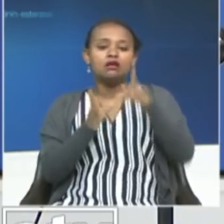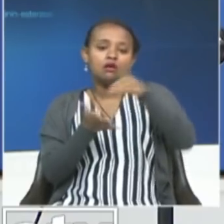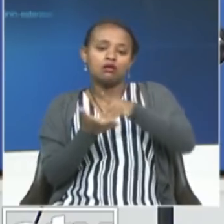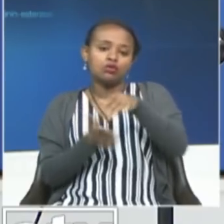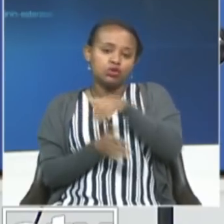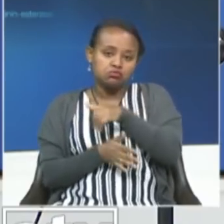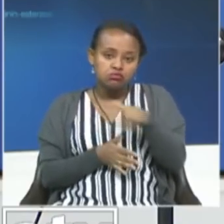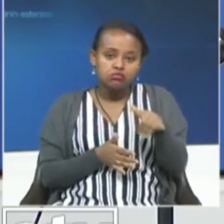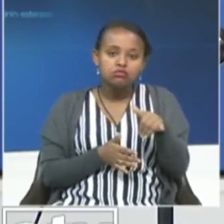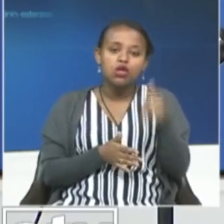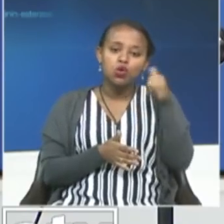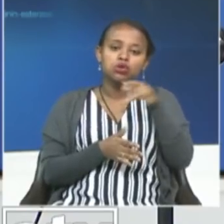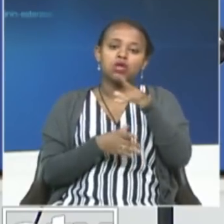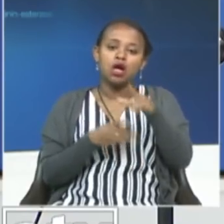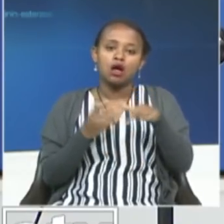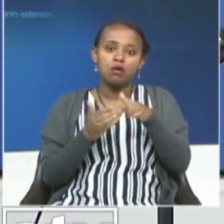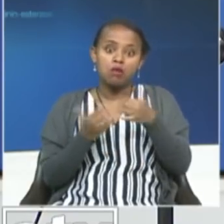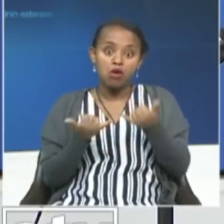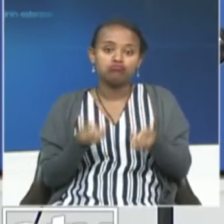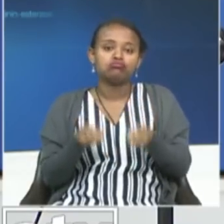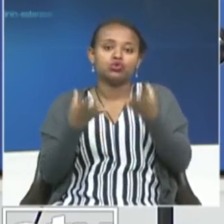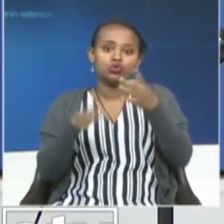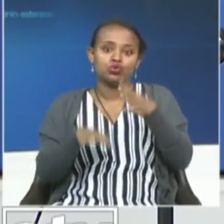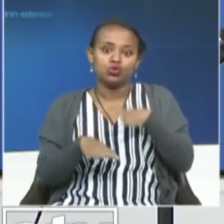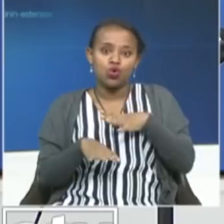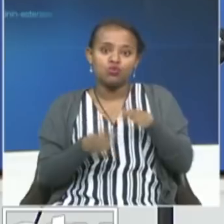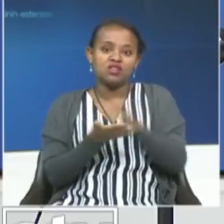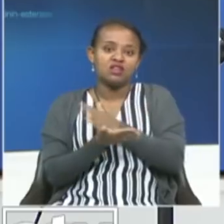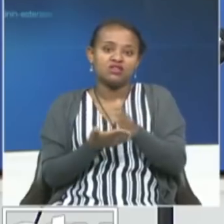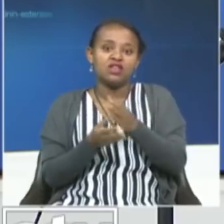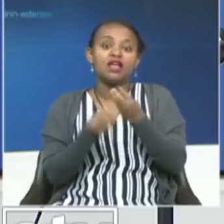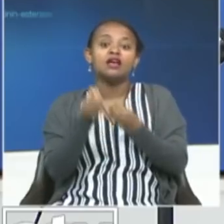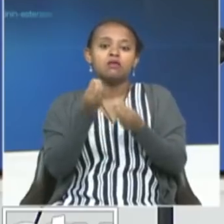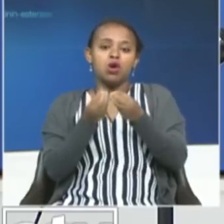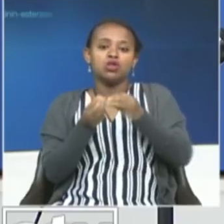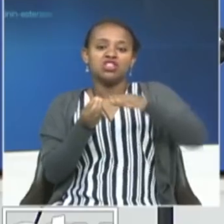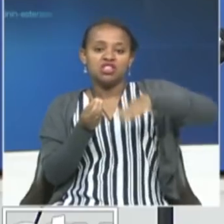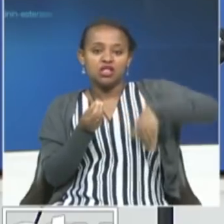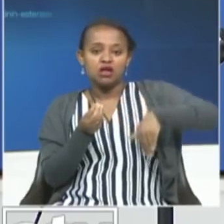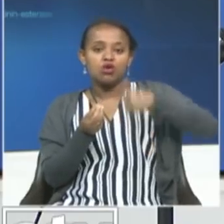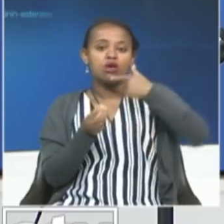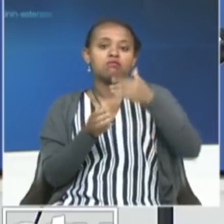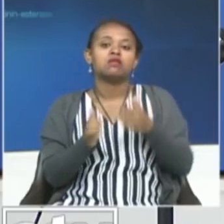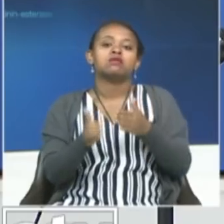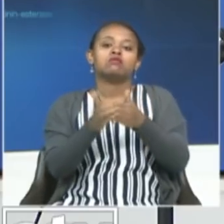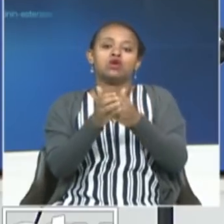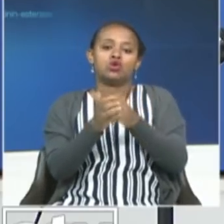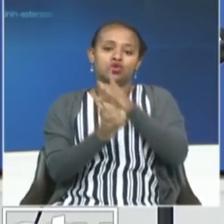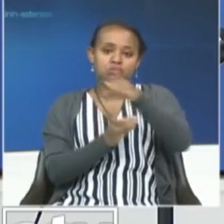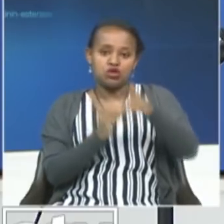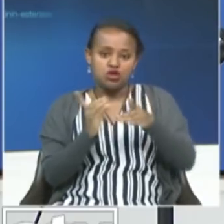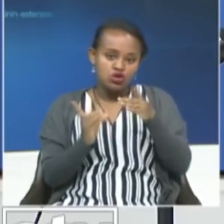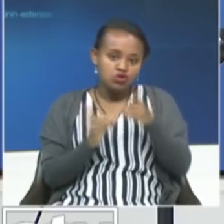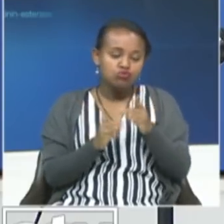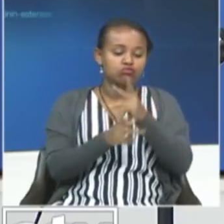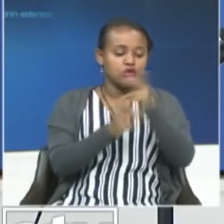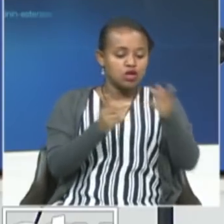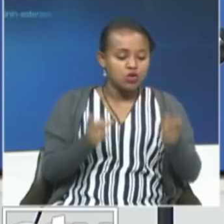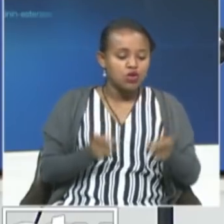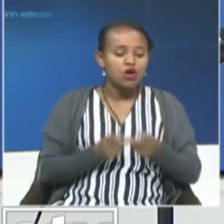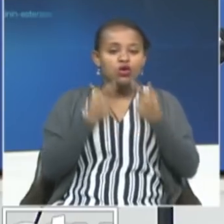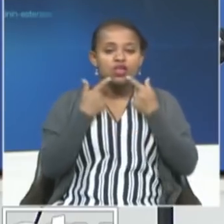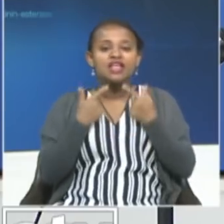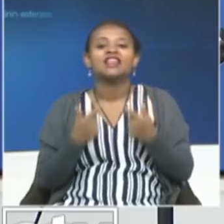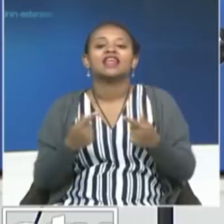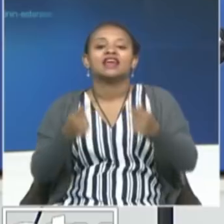ከተሞችም፣ ሌሎች አካባቢም። በእርግጥ አሁን ብዙ ሰው የሚሳተፍባቸው ገበያዎች እንዲቀሩ የሚል መመሪያዎች በየክልሉ በየቦታው እየተነገረ